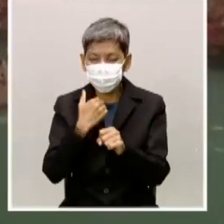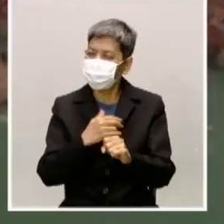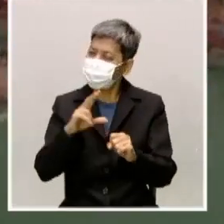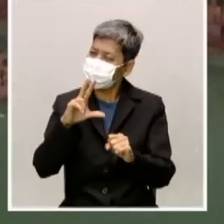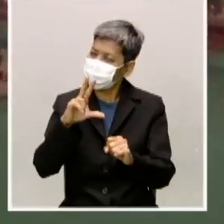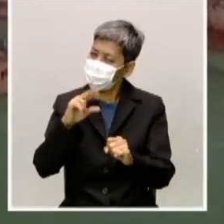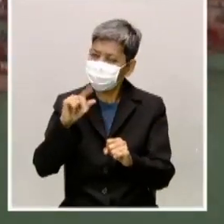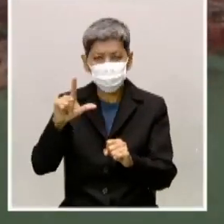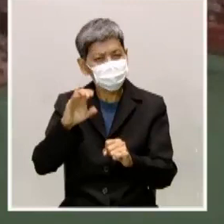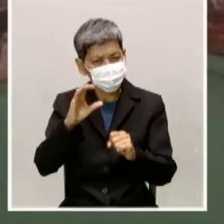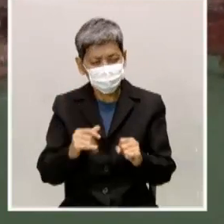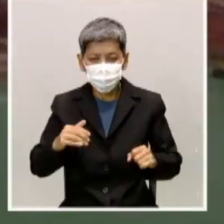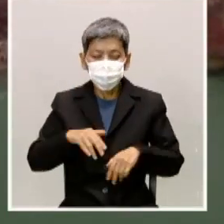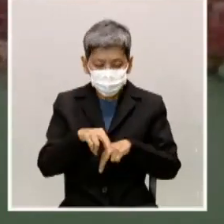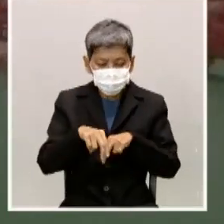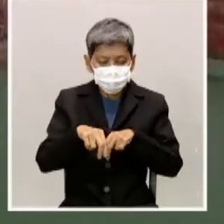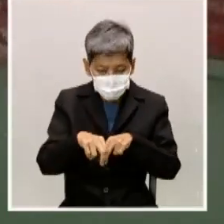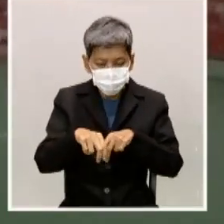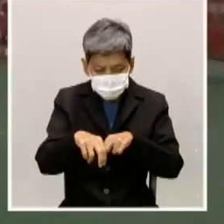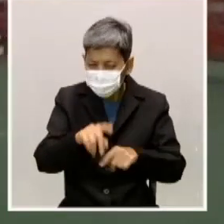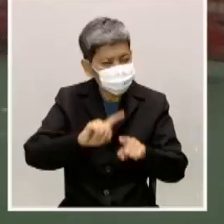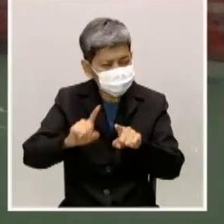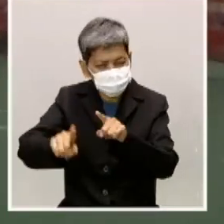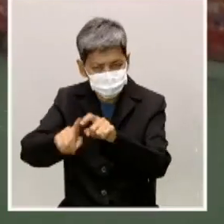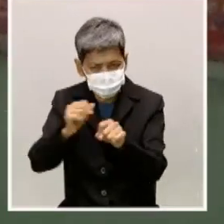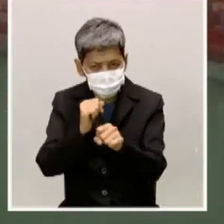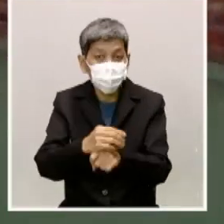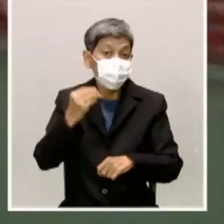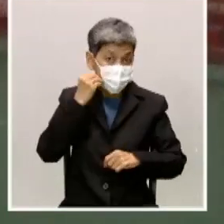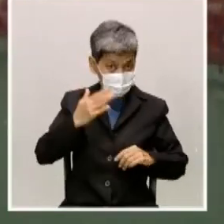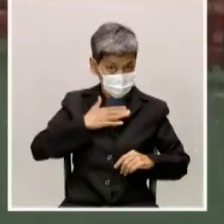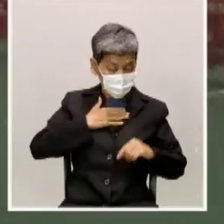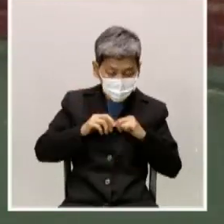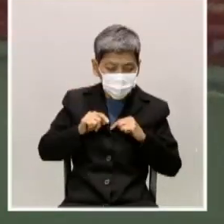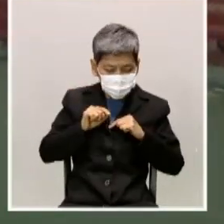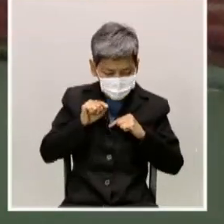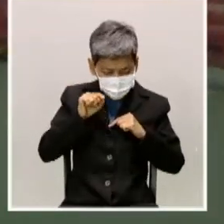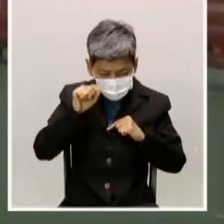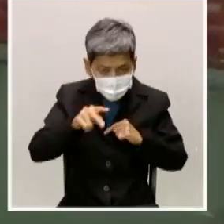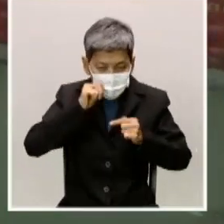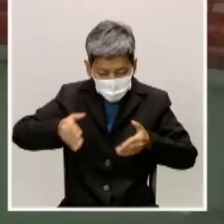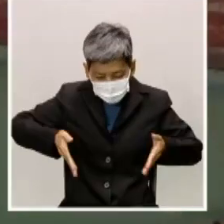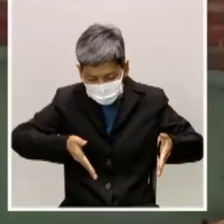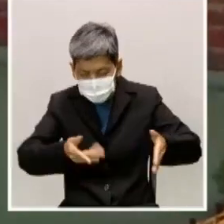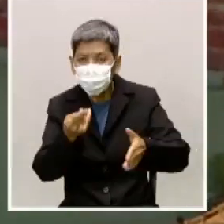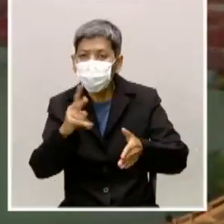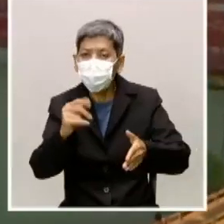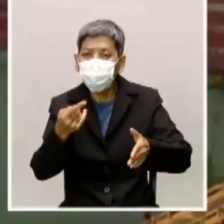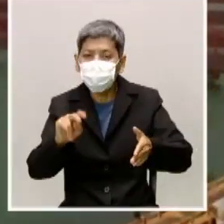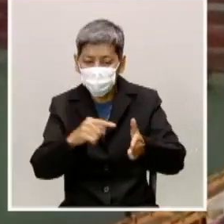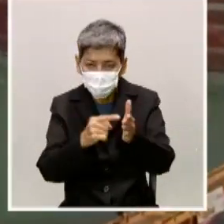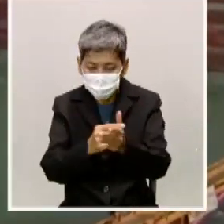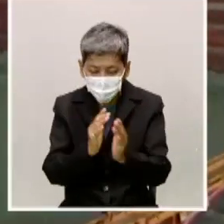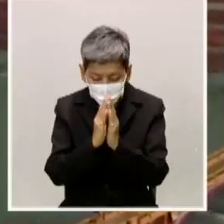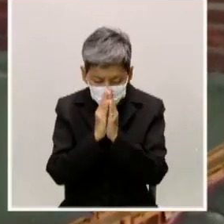30-50 ล้านคนจะเดินเท้าหรือว่าเดินทางด้วยวิธีต่างๆจากบ้านเกิดตัวเองไปยังแม่น้ำคงคาแล้วนำไปถวาย